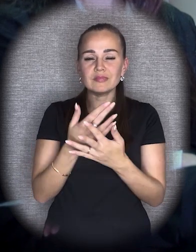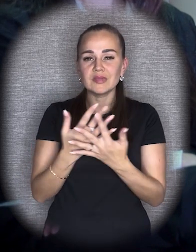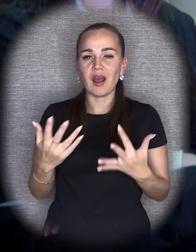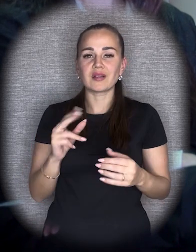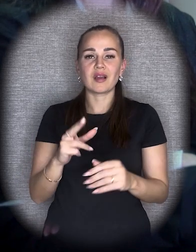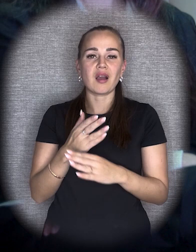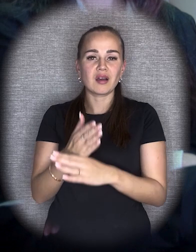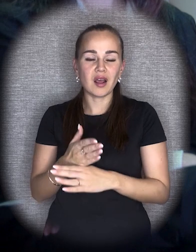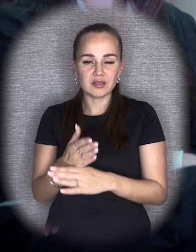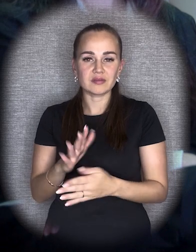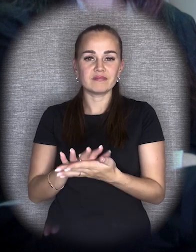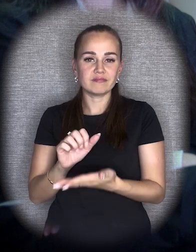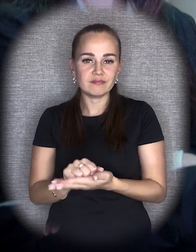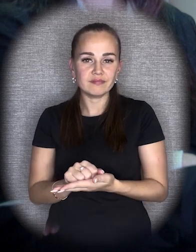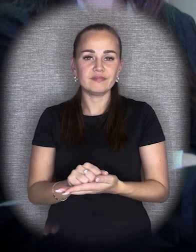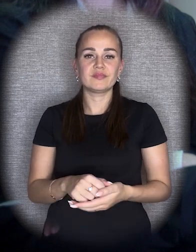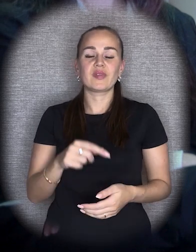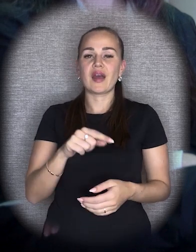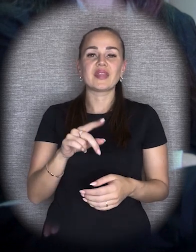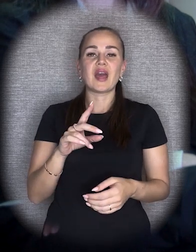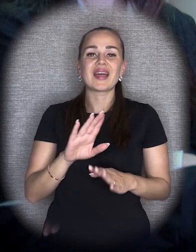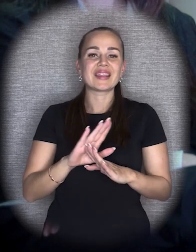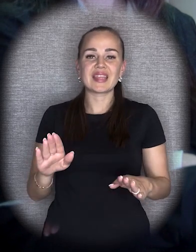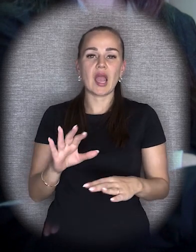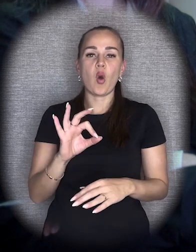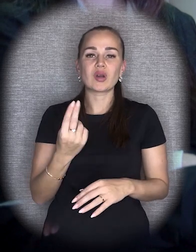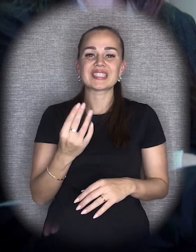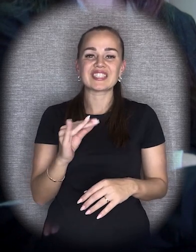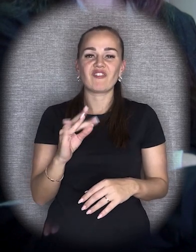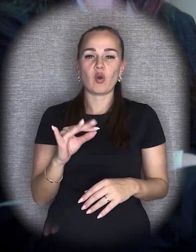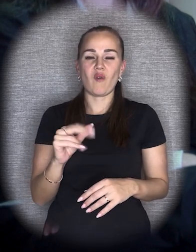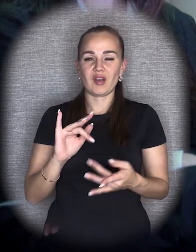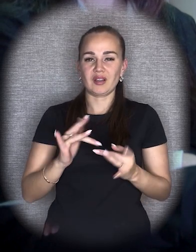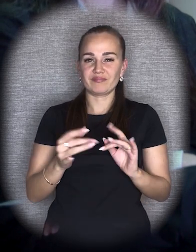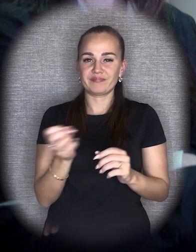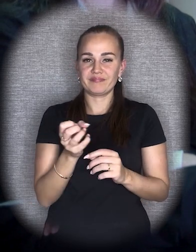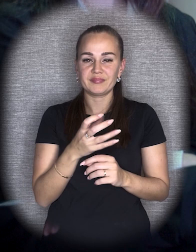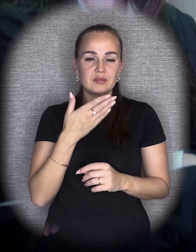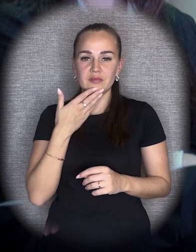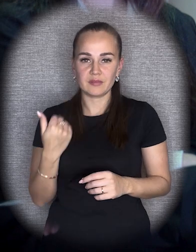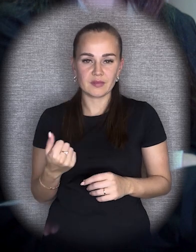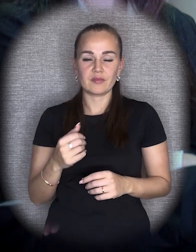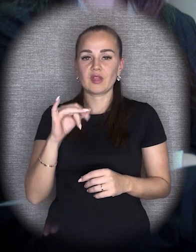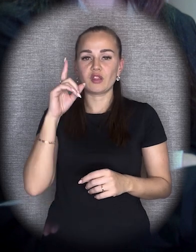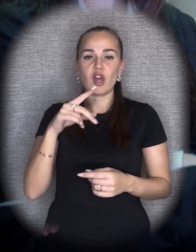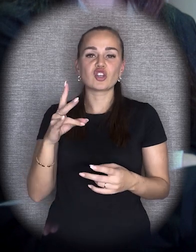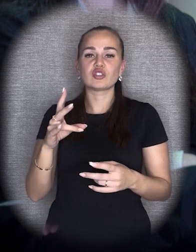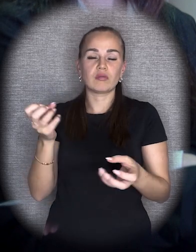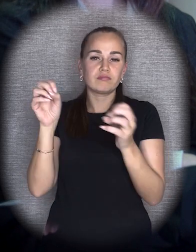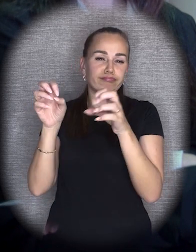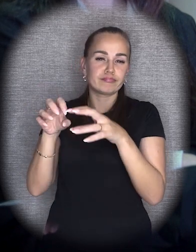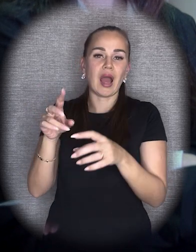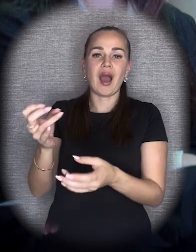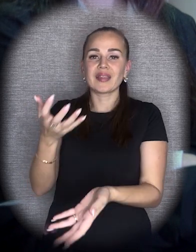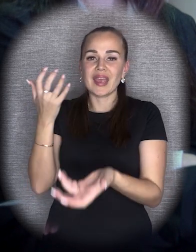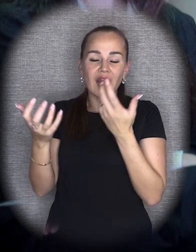хранится, она по большей части не оцифрована, есть огромные массивы хроники, которые даже вообще не разобраны. Вот я могу вам сказать,